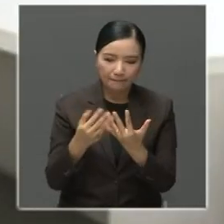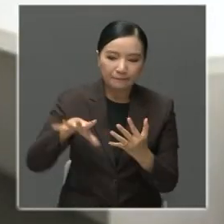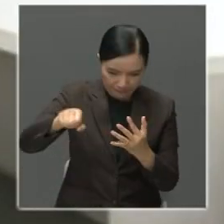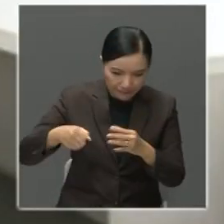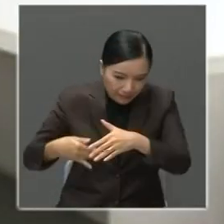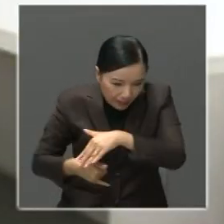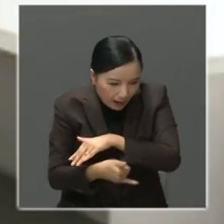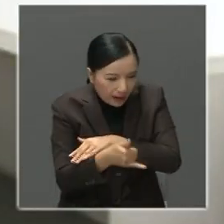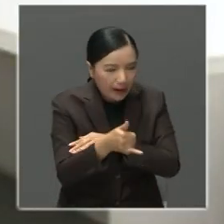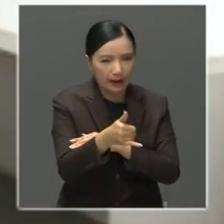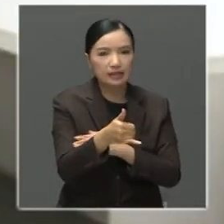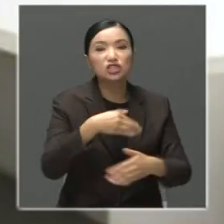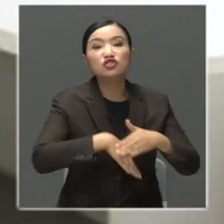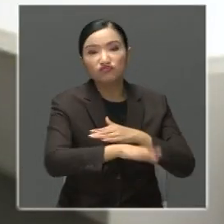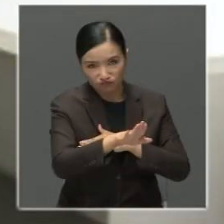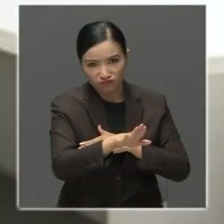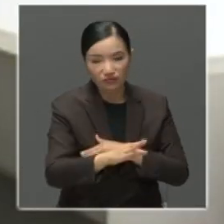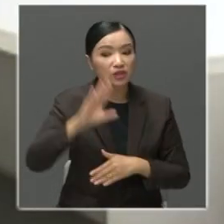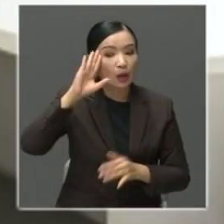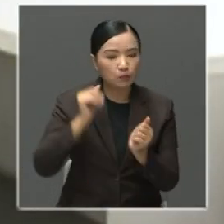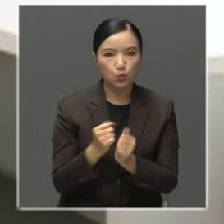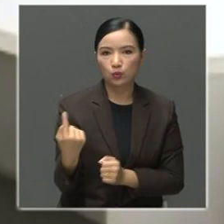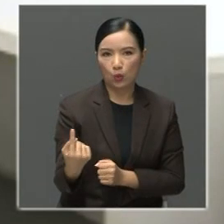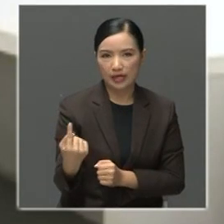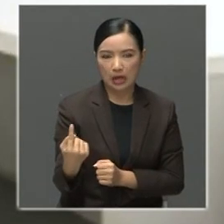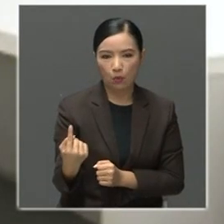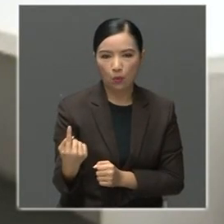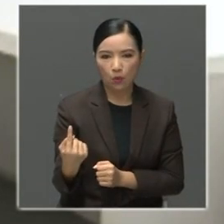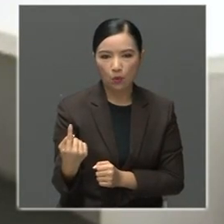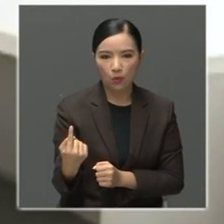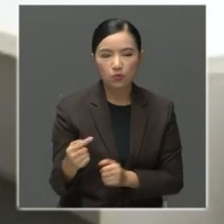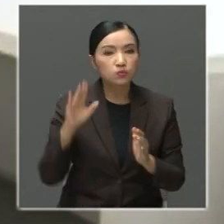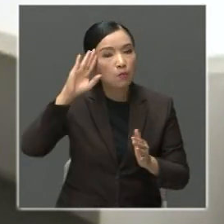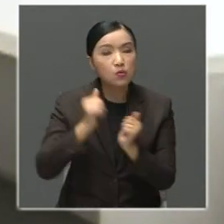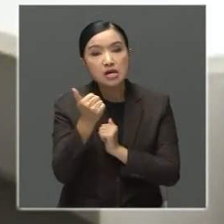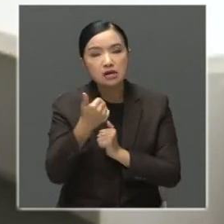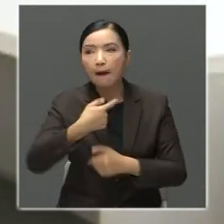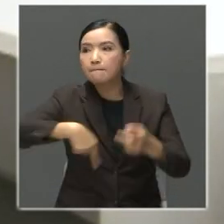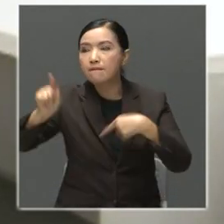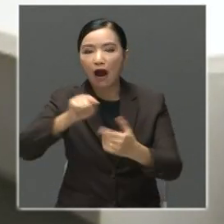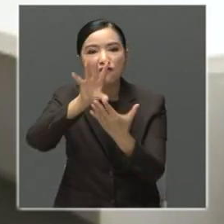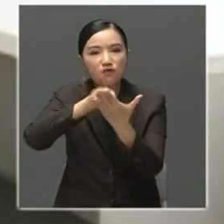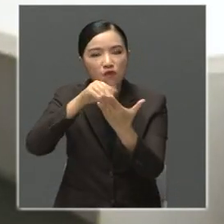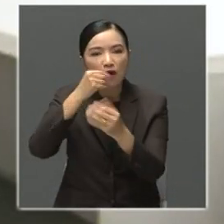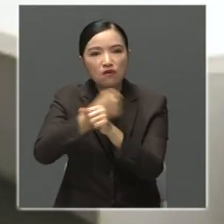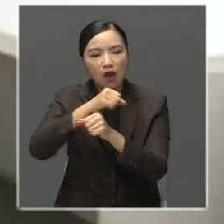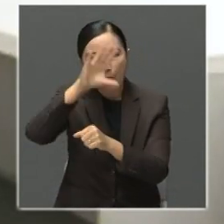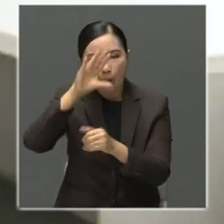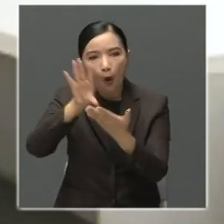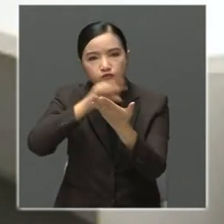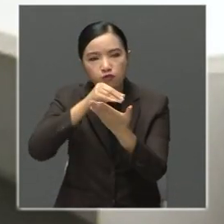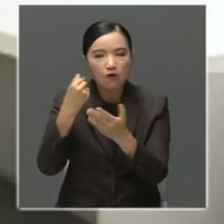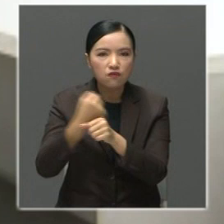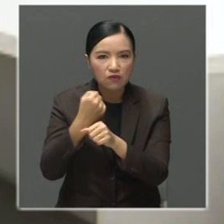อยู่นายเดียวเท่านั้นนะคะเพราะว่ามีกำลังตำรวจท่านอื่นๆเนี่ยไปฝึกอบรมกำลังก็เลยไม่พอคุณเมย์ แต่ว่าล่าสุดพลตำรวจต